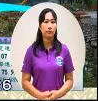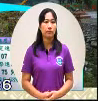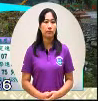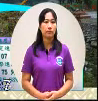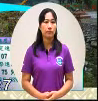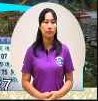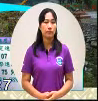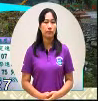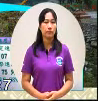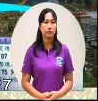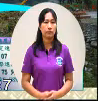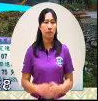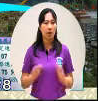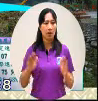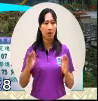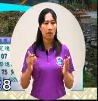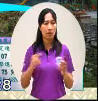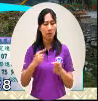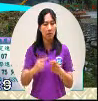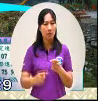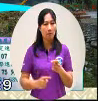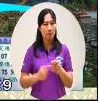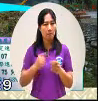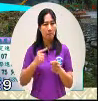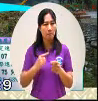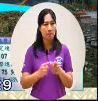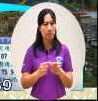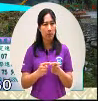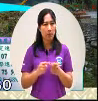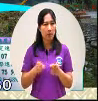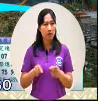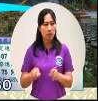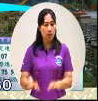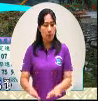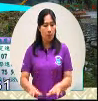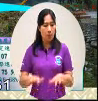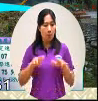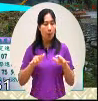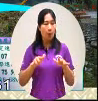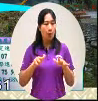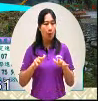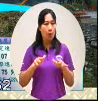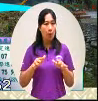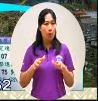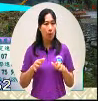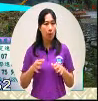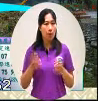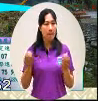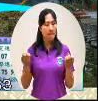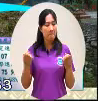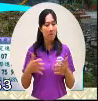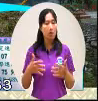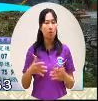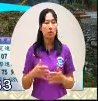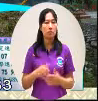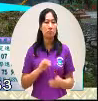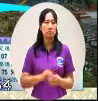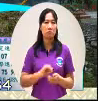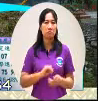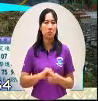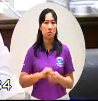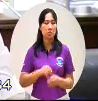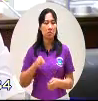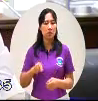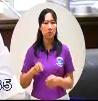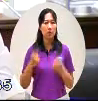这个大概明年汛期应该没有问题那么未来呢可能在沿乡的一种特色每一个